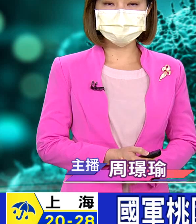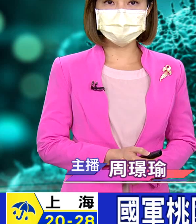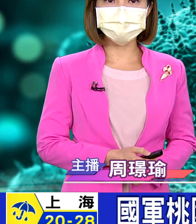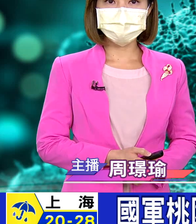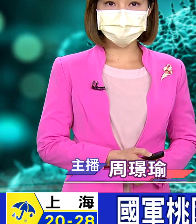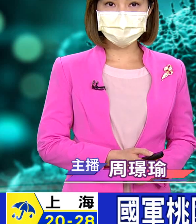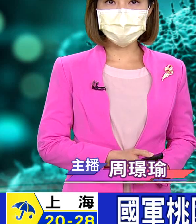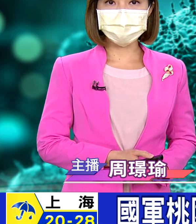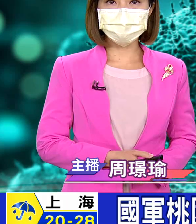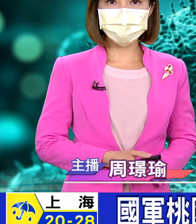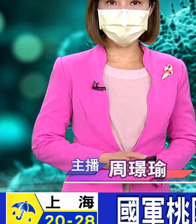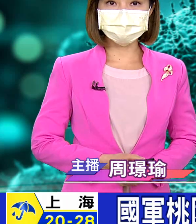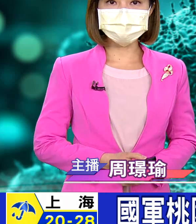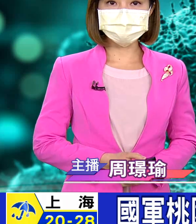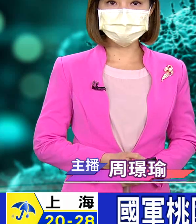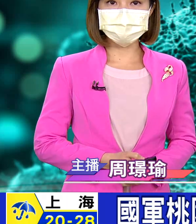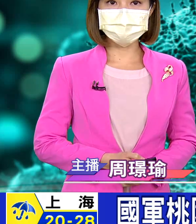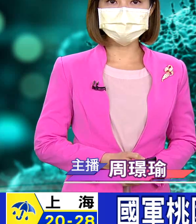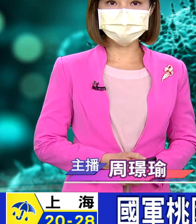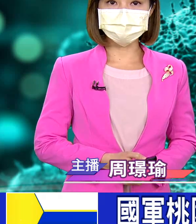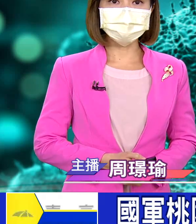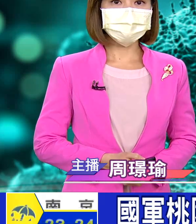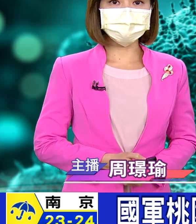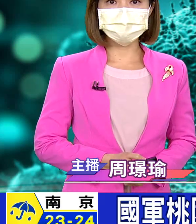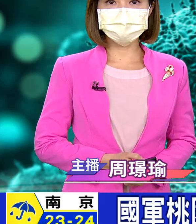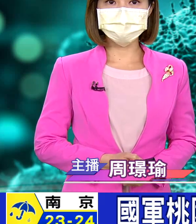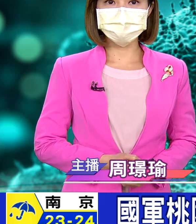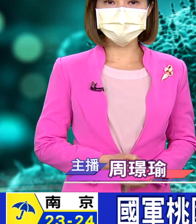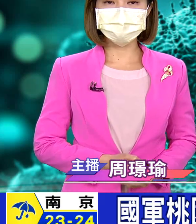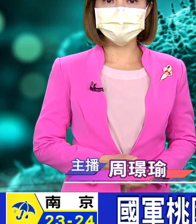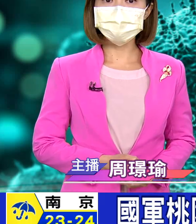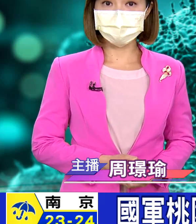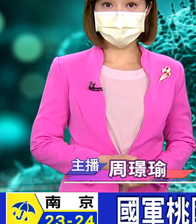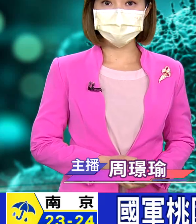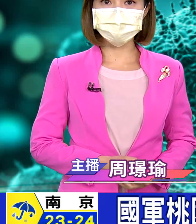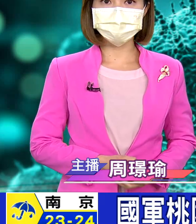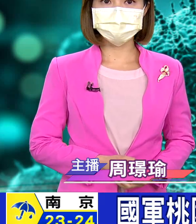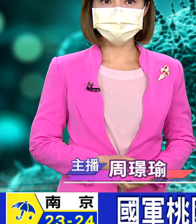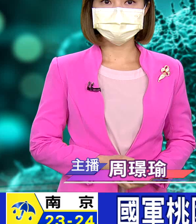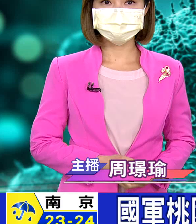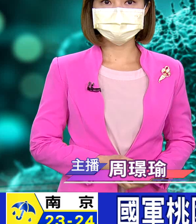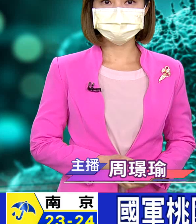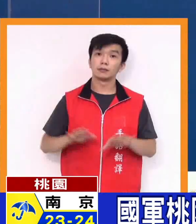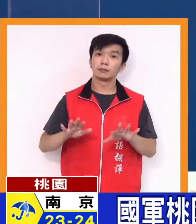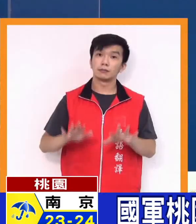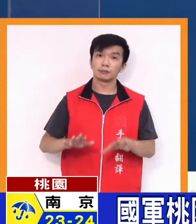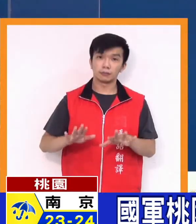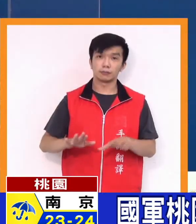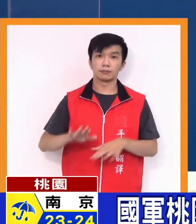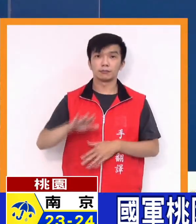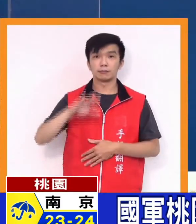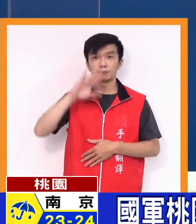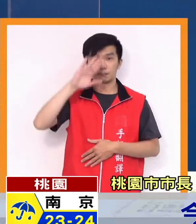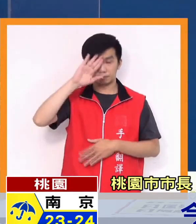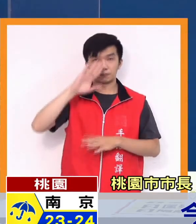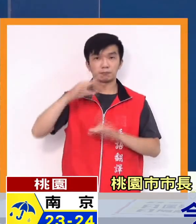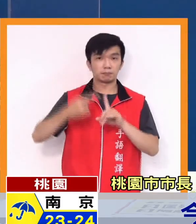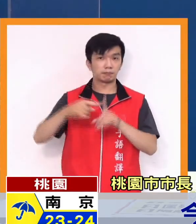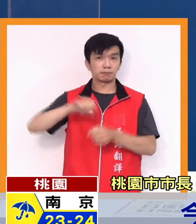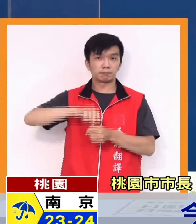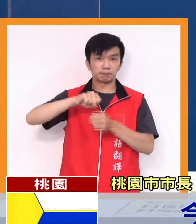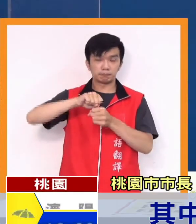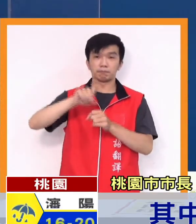的降载，之后还要扩大采检量能，不让医院出现漏网之鱼。 今天桃园有十个确诊个